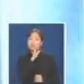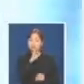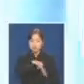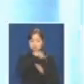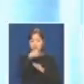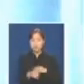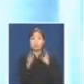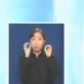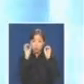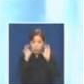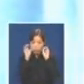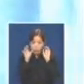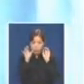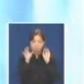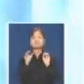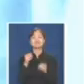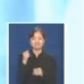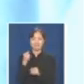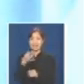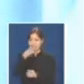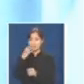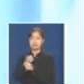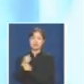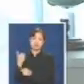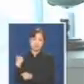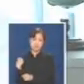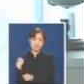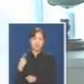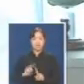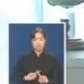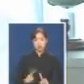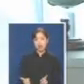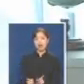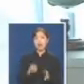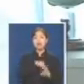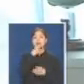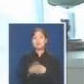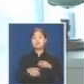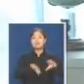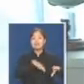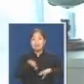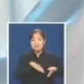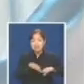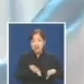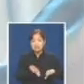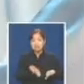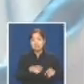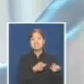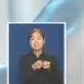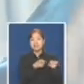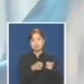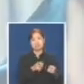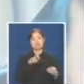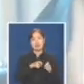ครับคณะที่มีปัญหามากที่สุดก็ดูจะเป็นเรื่องการจัดการ งั้นถามในส่วนของน้องนักศึกษานะคะน้องต้นน